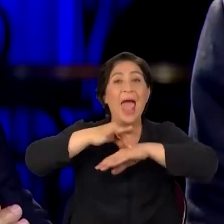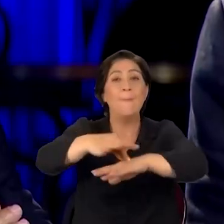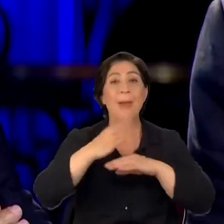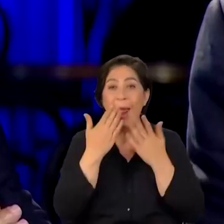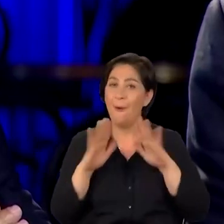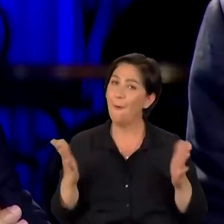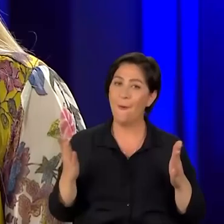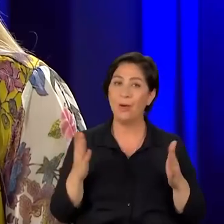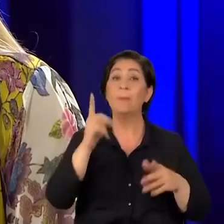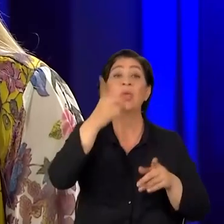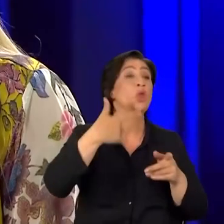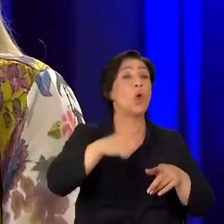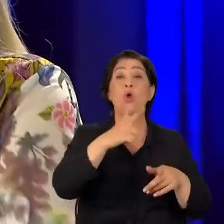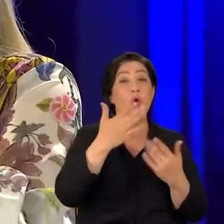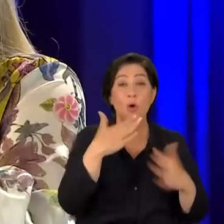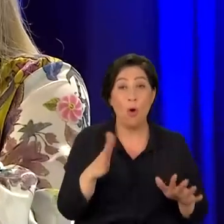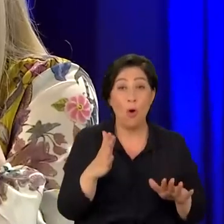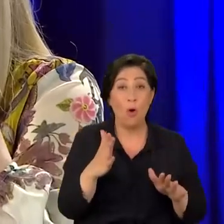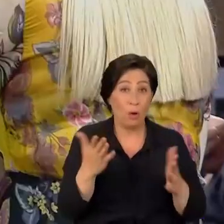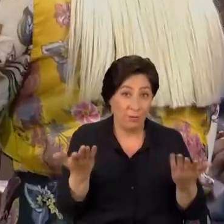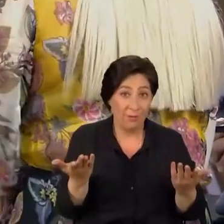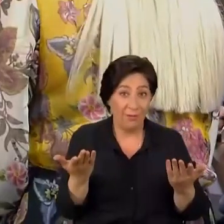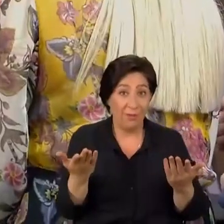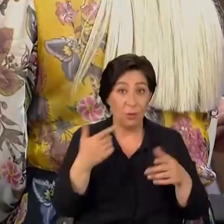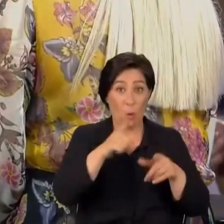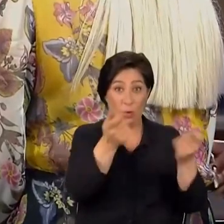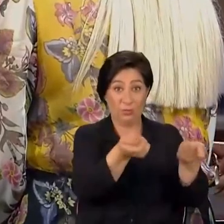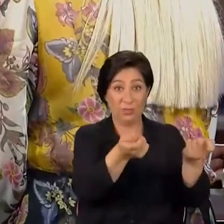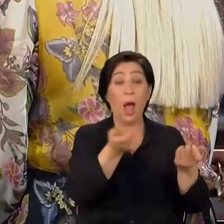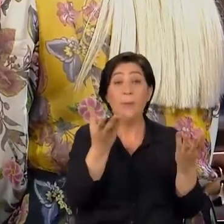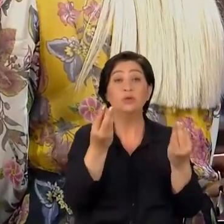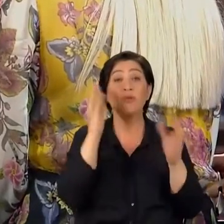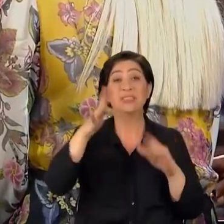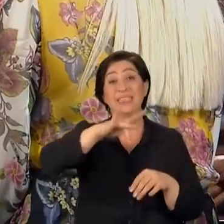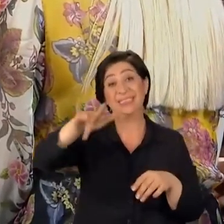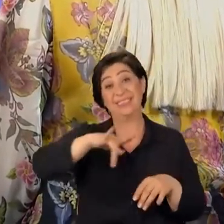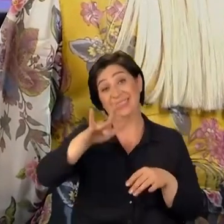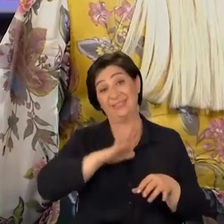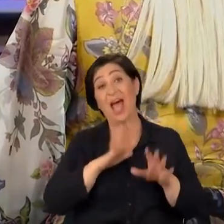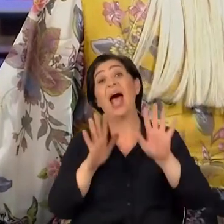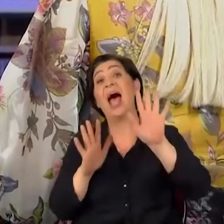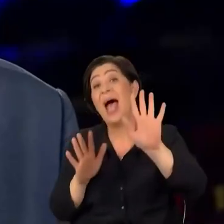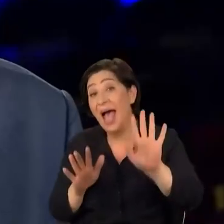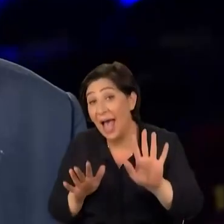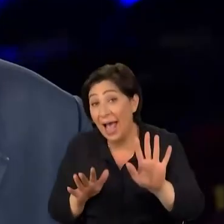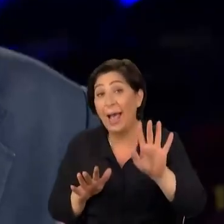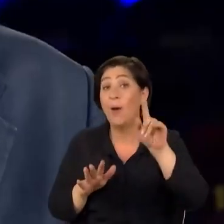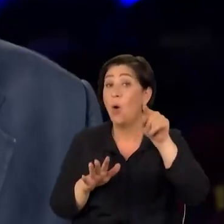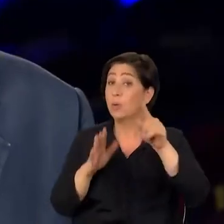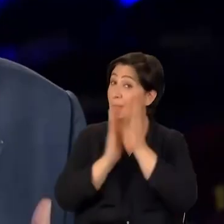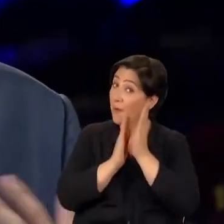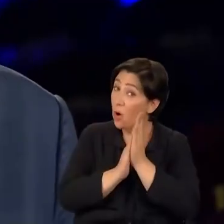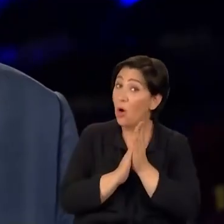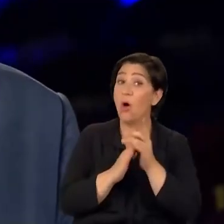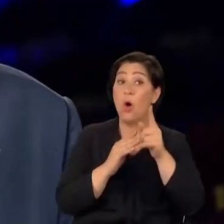köylü sınıfı da yok. Aslında köylü sınıfı da yok. Yani üreten... Ama çok işsiz var. İşte ha, o zaman ha, i̇şte onun için de bravo.